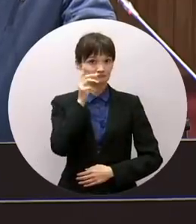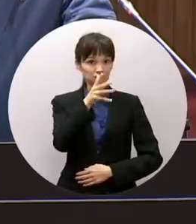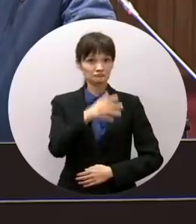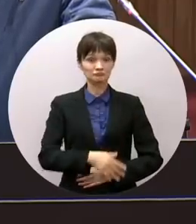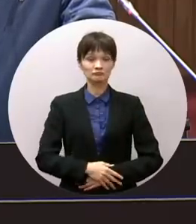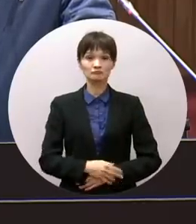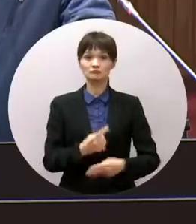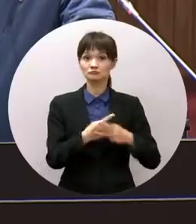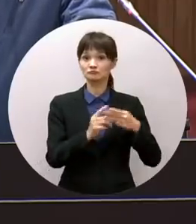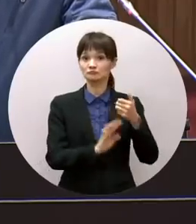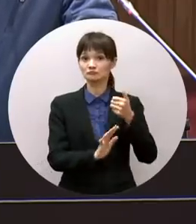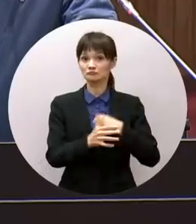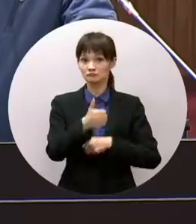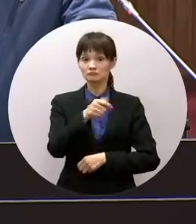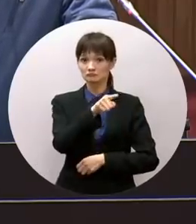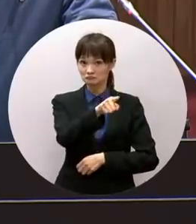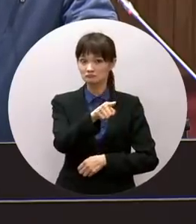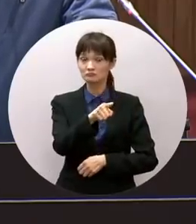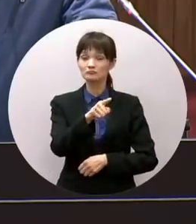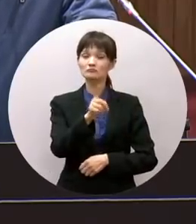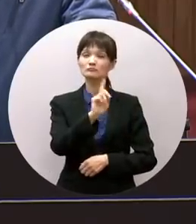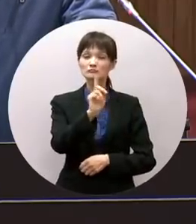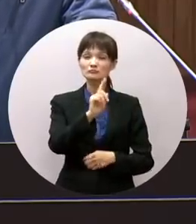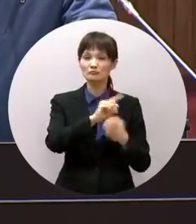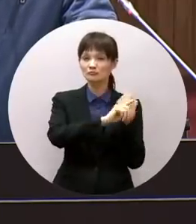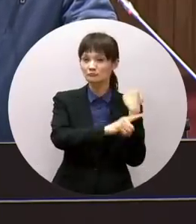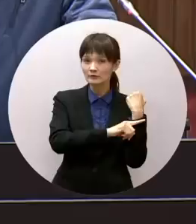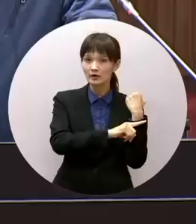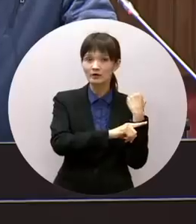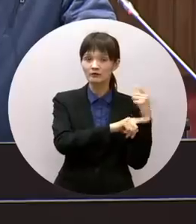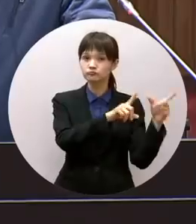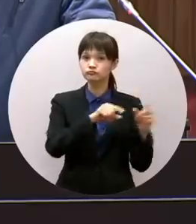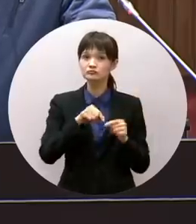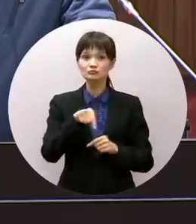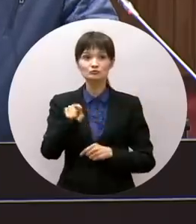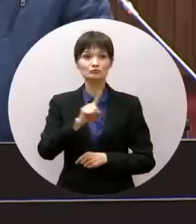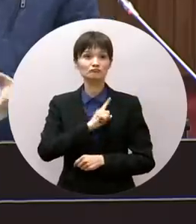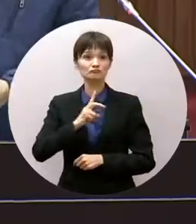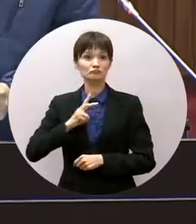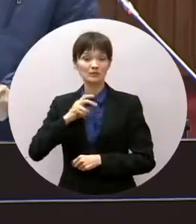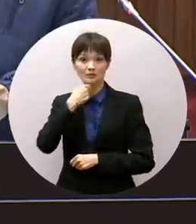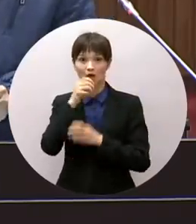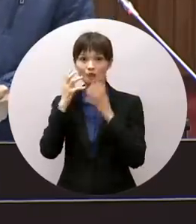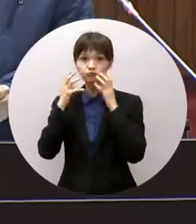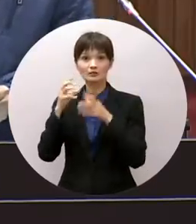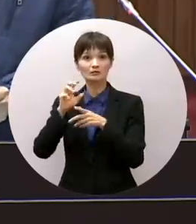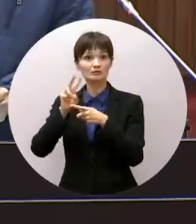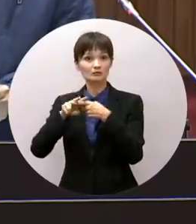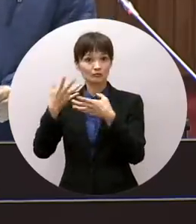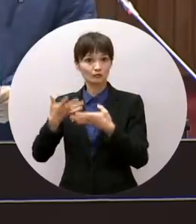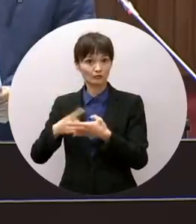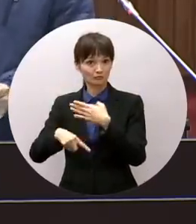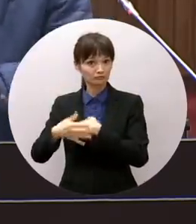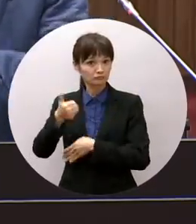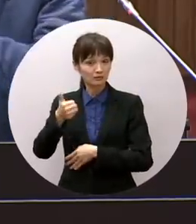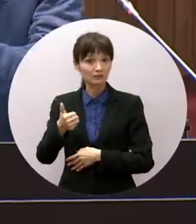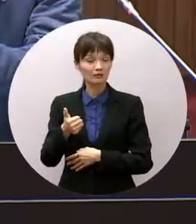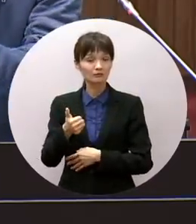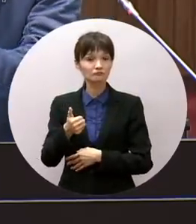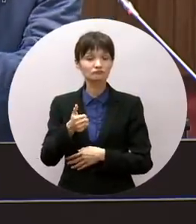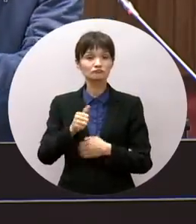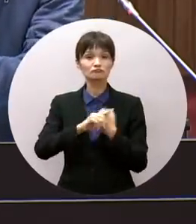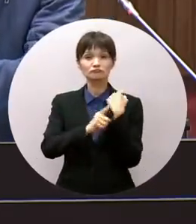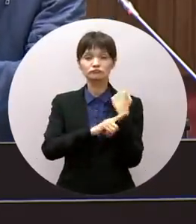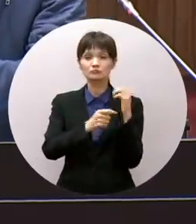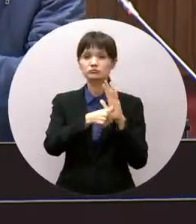位，你依照什么法律兼任台回的董事长？你可以兼任台回的董监事，